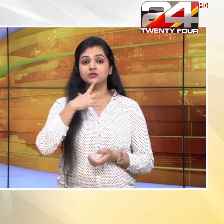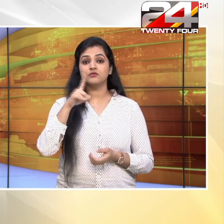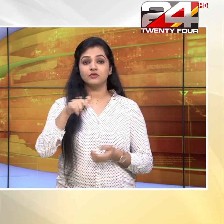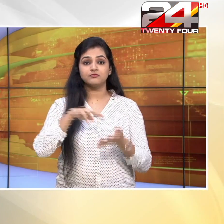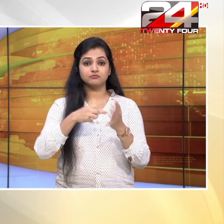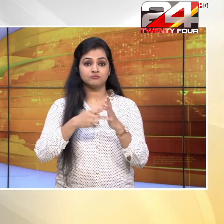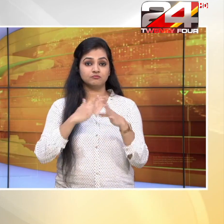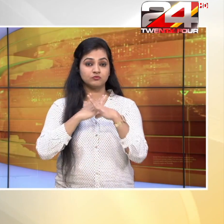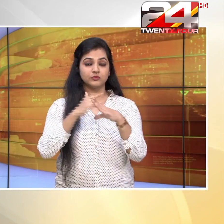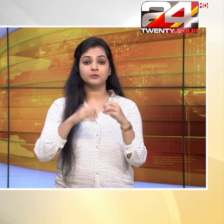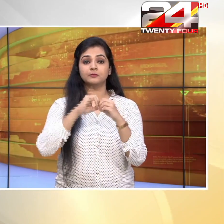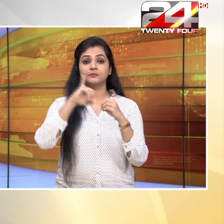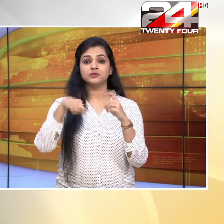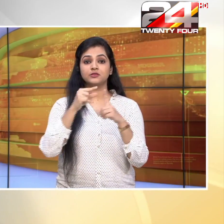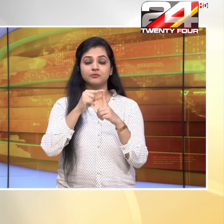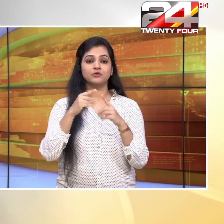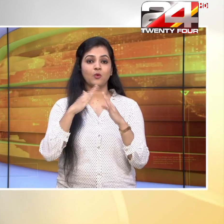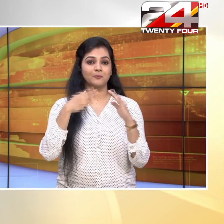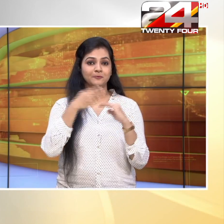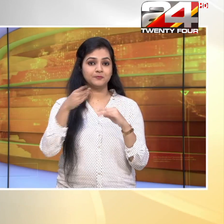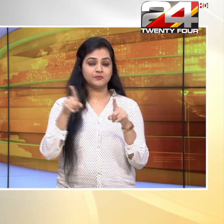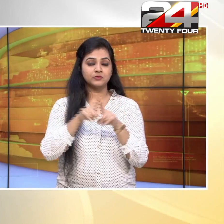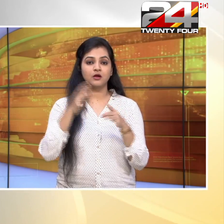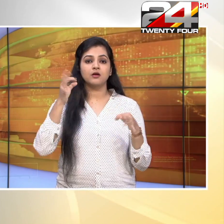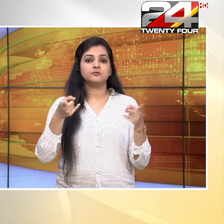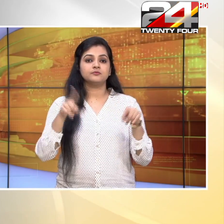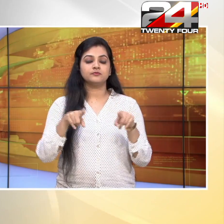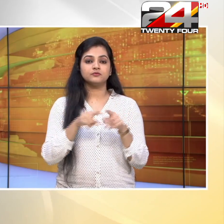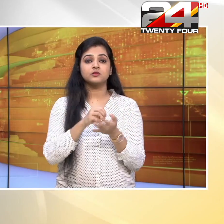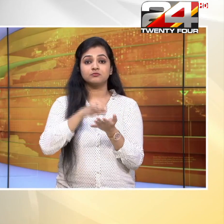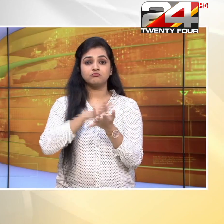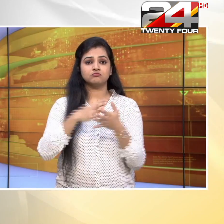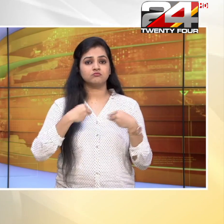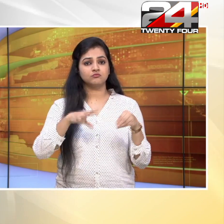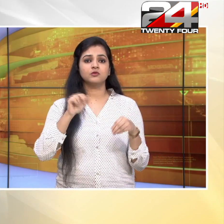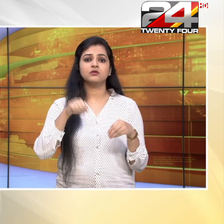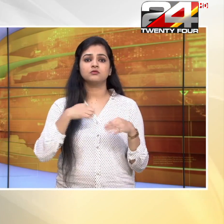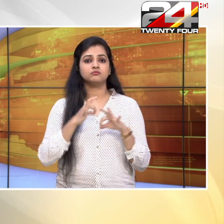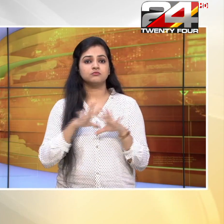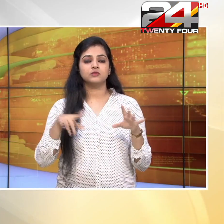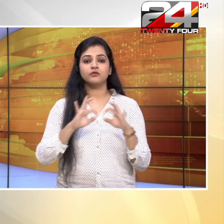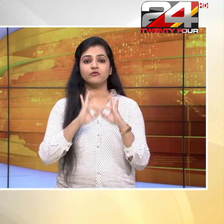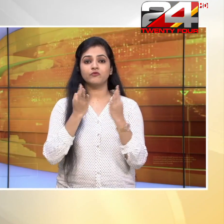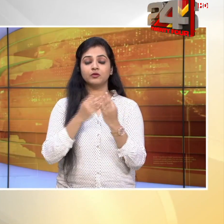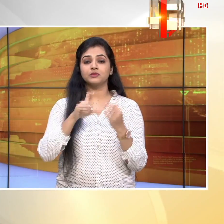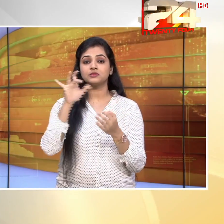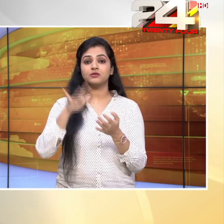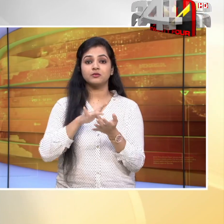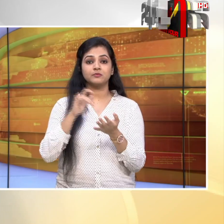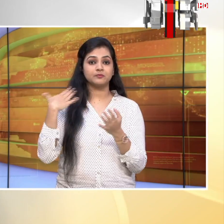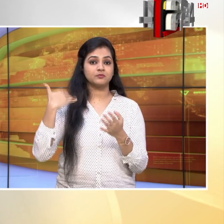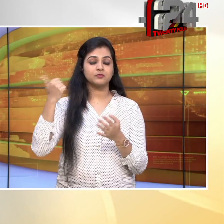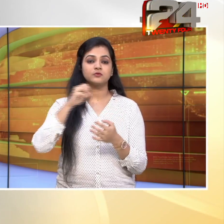സിൽവർ ലൈൻ പദ്ധതിക്കെതിരായ BJP പദയാത്രയ്ക്കിടെ നാടകീയ രംഗങ്ങൾ. ഭൂമി വിട്ടു നൽകാൻ തയ്യാറാണെന്ന് കുടുംബം കേന്ദ്രമന്ത്രി V. മുരളീധരനെ